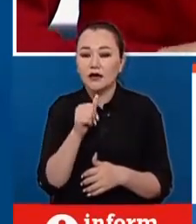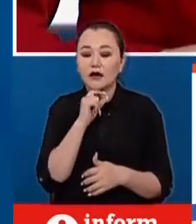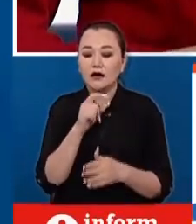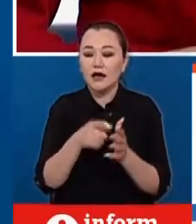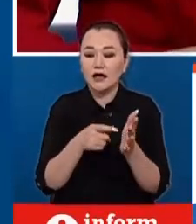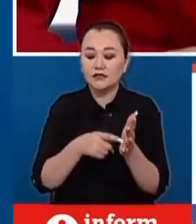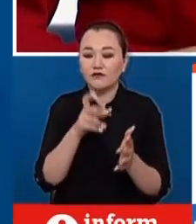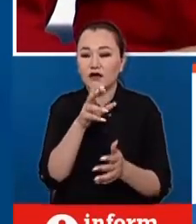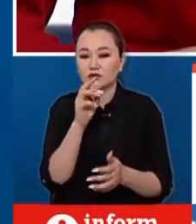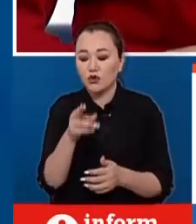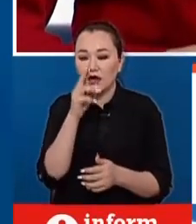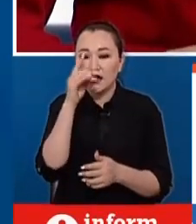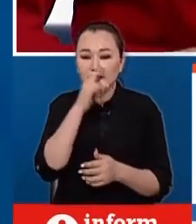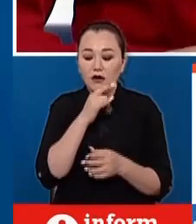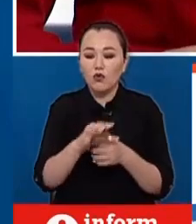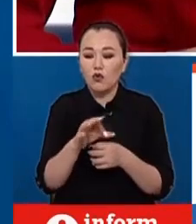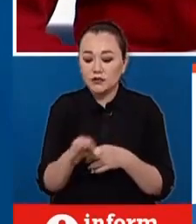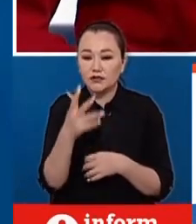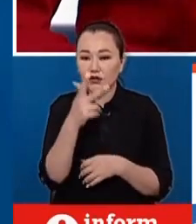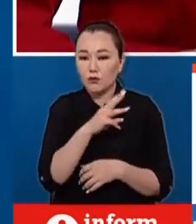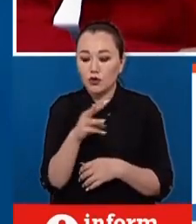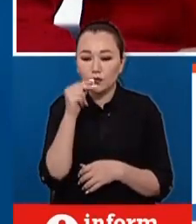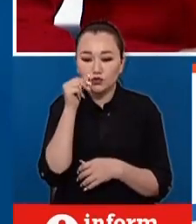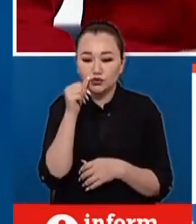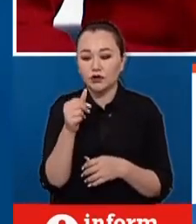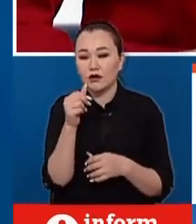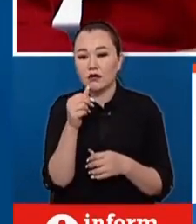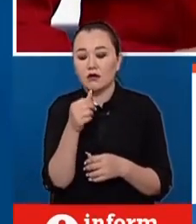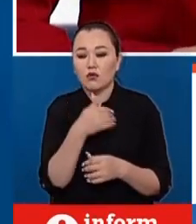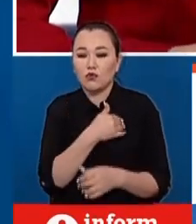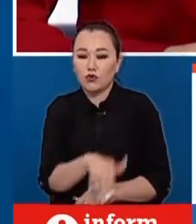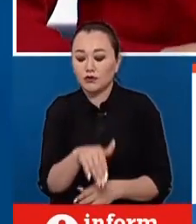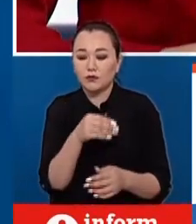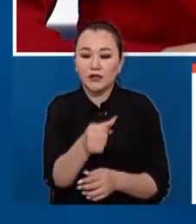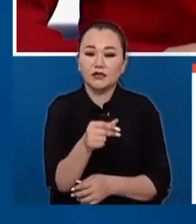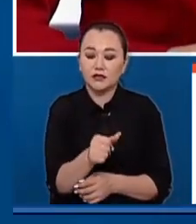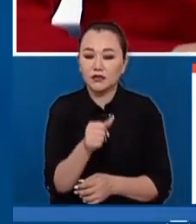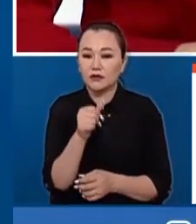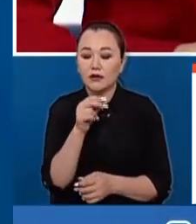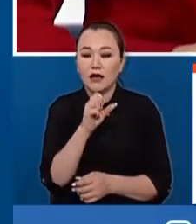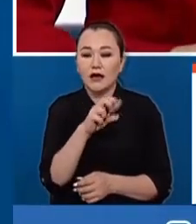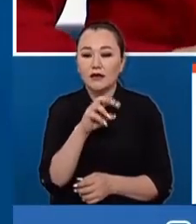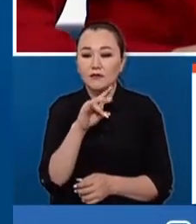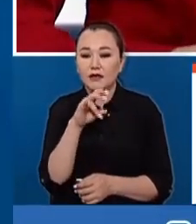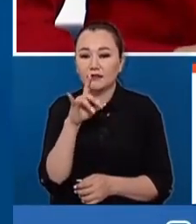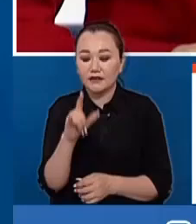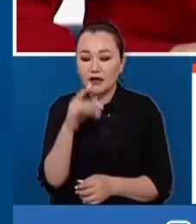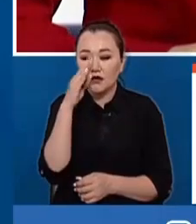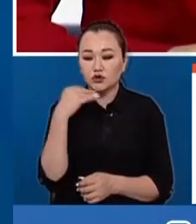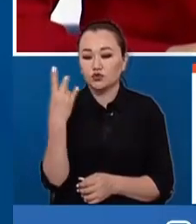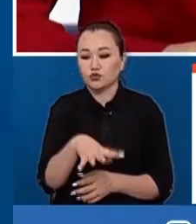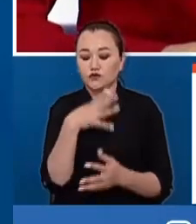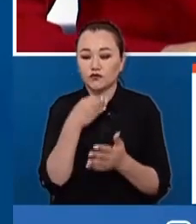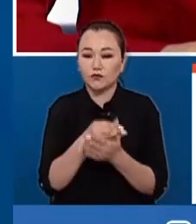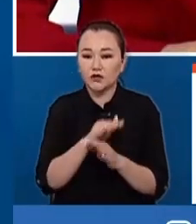восточно-казахстанской области при этом более 3 миллионов мужчин уклоняется от уплаты алиментов Почему отцам оказывается не нужны